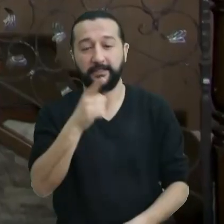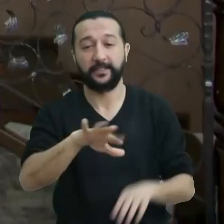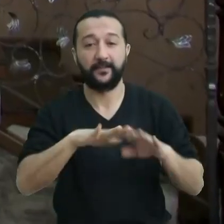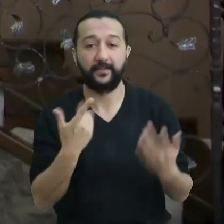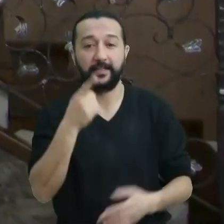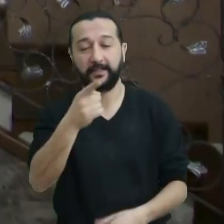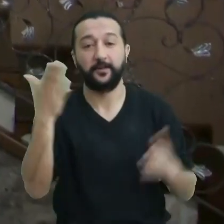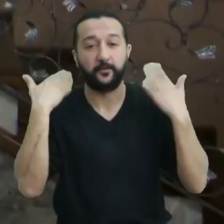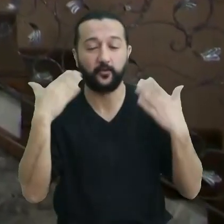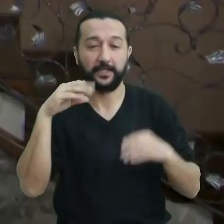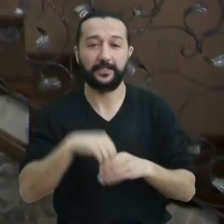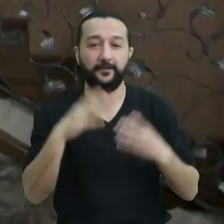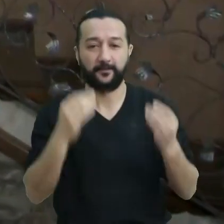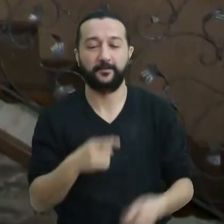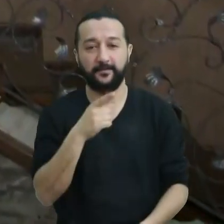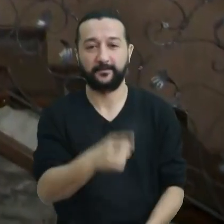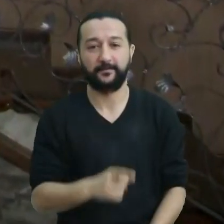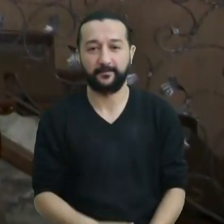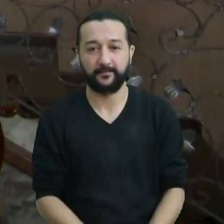da rüzgardan.